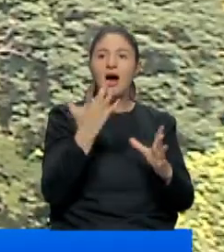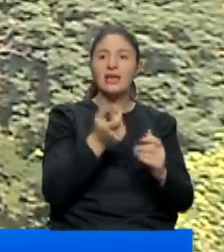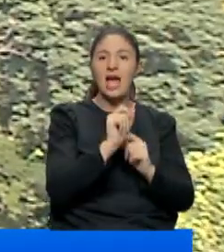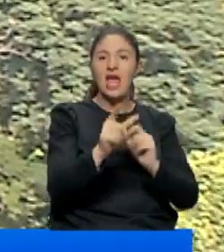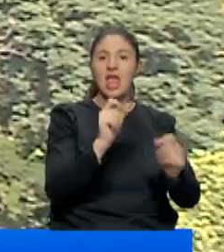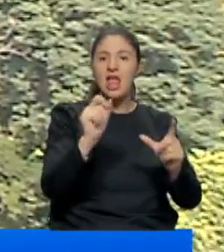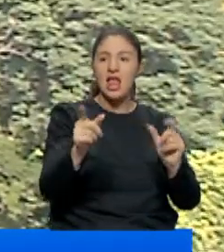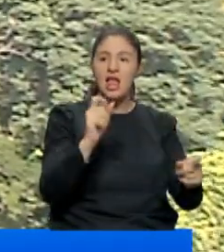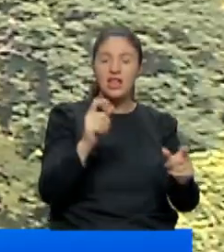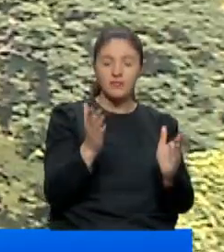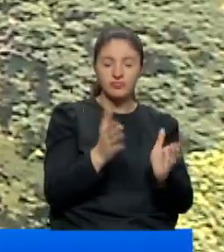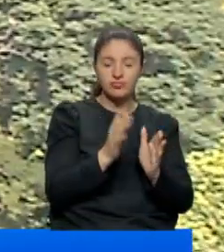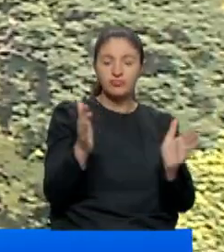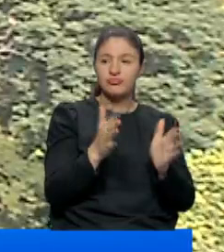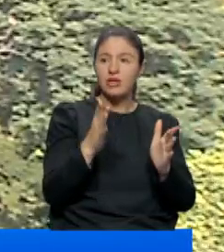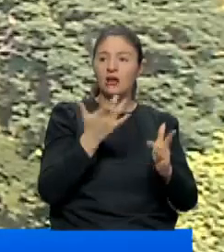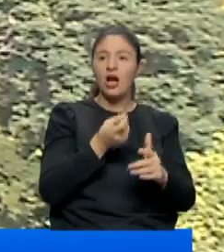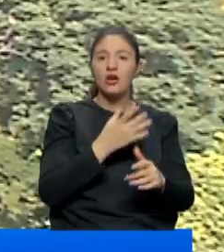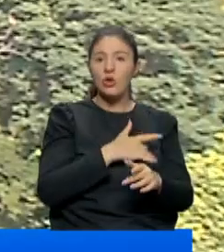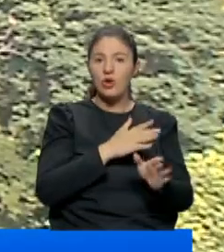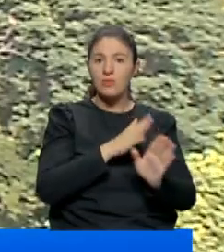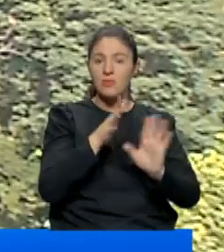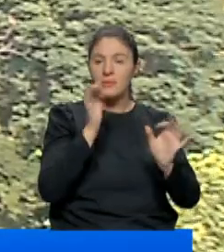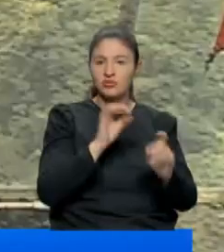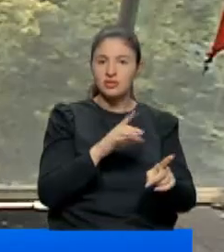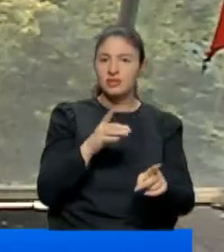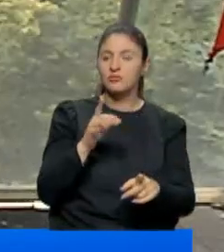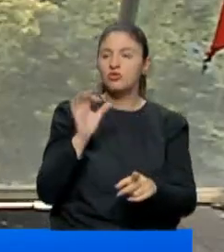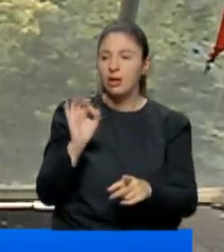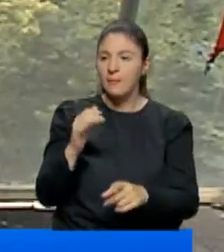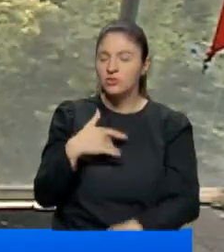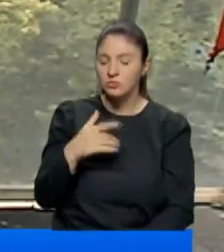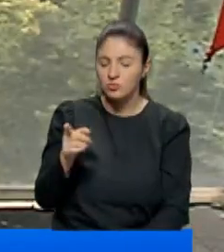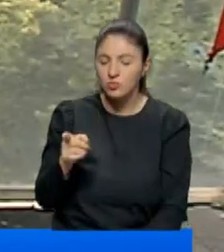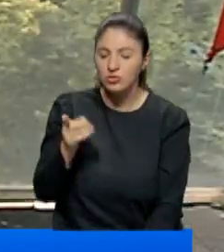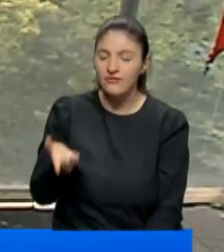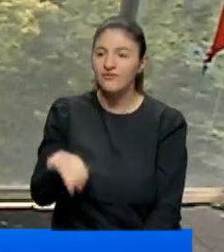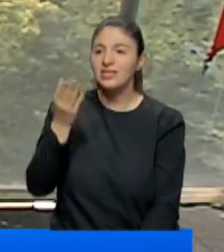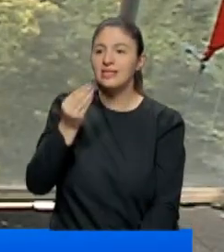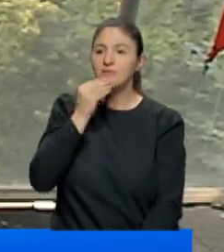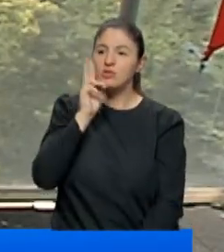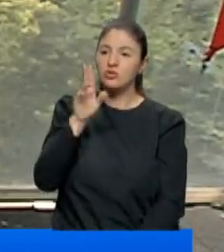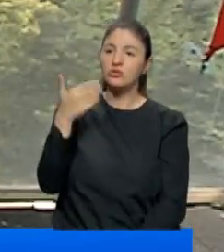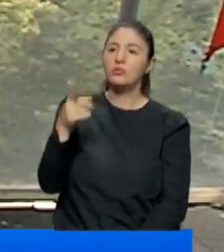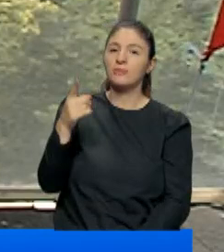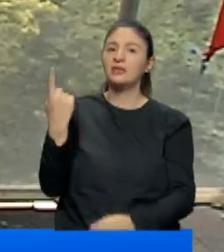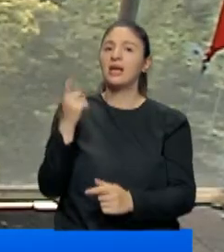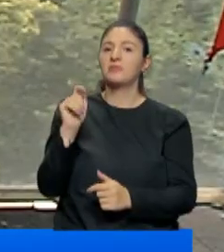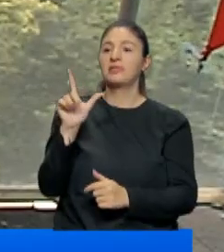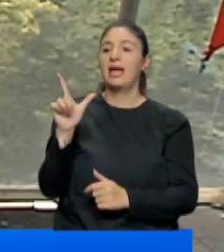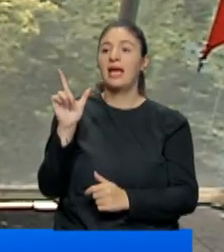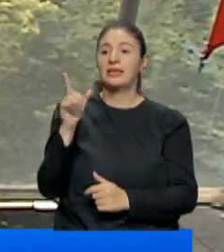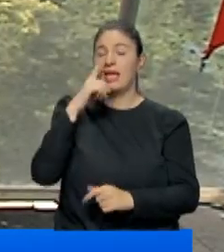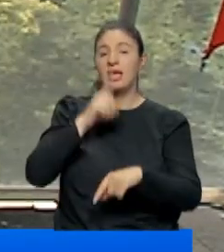hangi illere hangi ilçelere kaç gönüllüye ulaştı Şimdi şöyle biz bu arada Fazla gıdayı gördükten sonra bunları bir şey